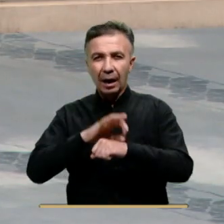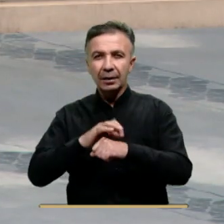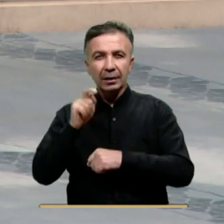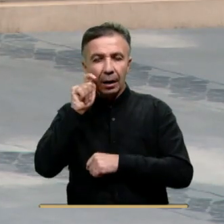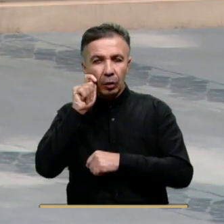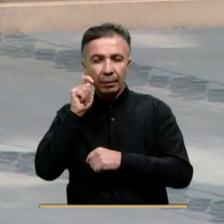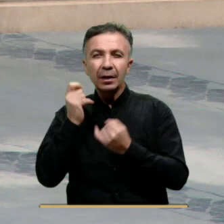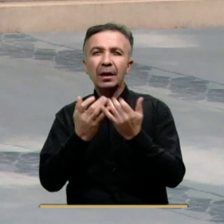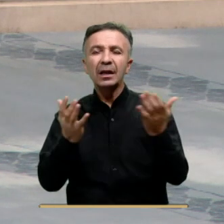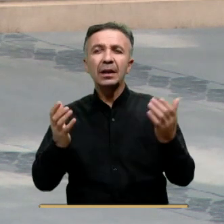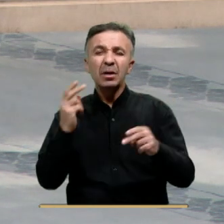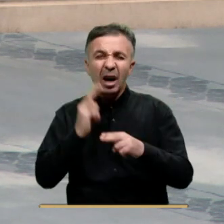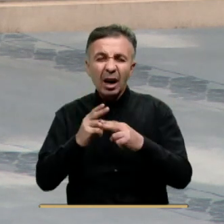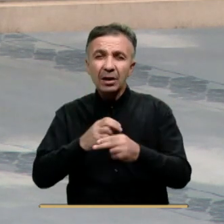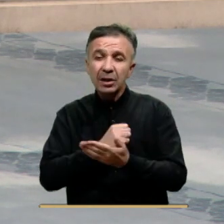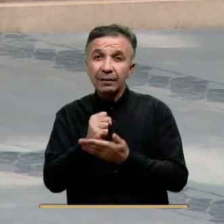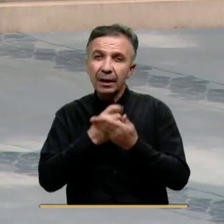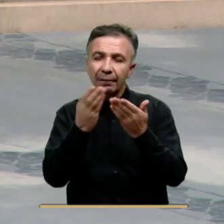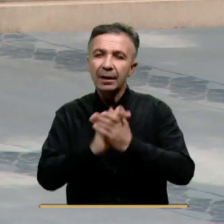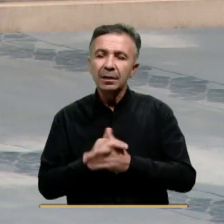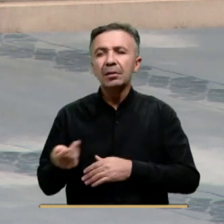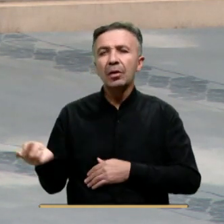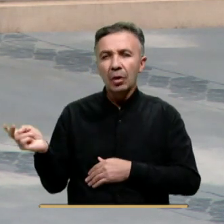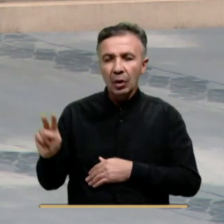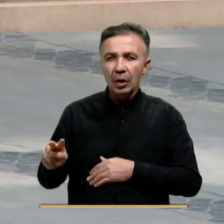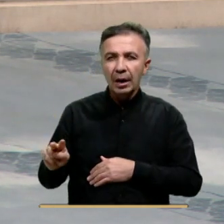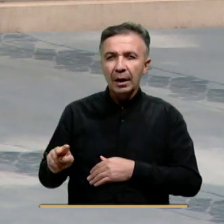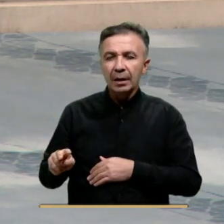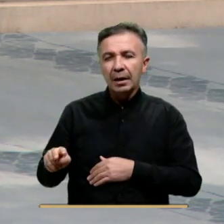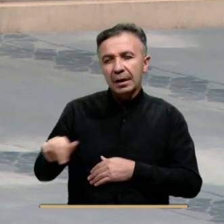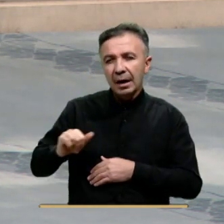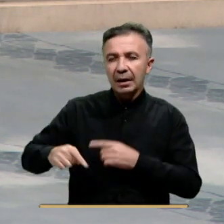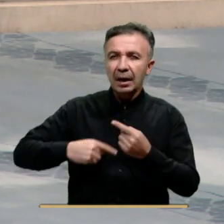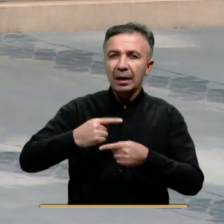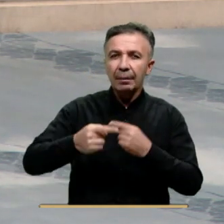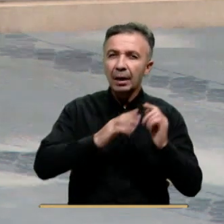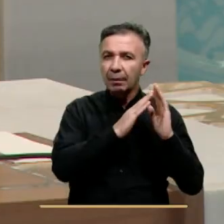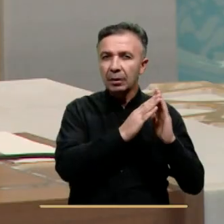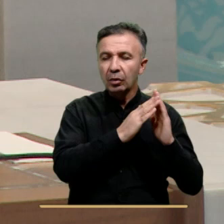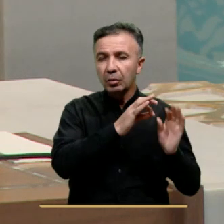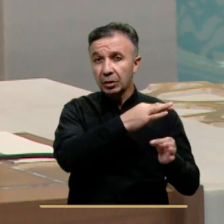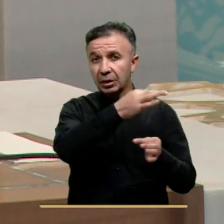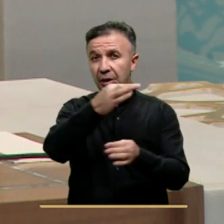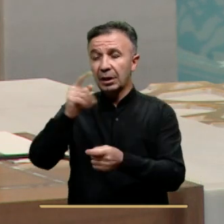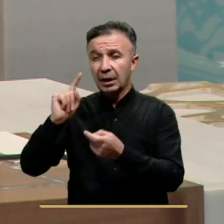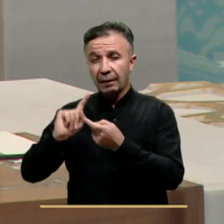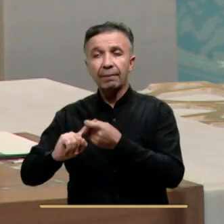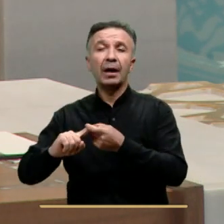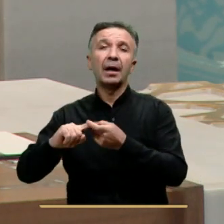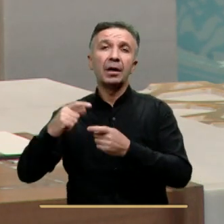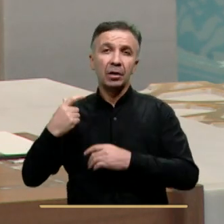ihsan eylesin vefat eden yakınlarımıza akrabalarımıza komşularımıza ve